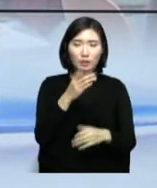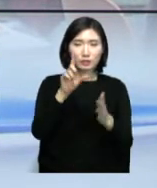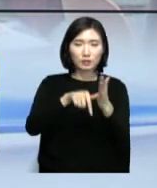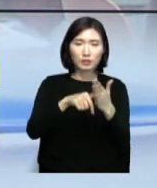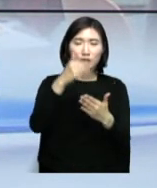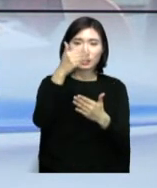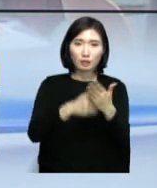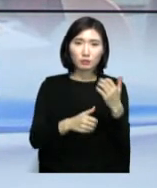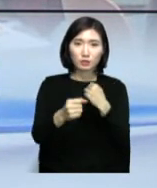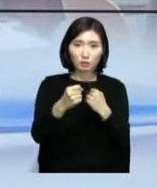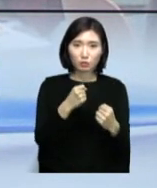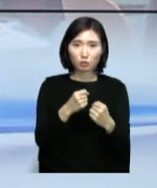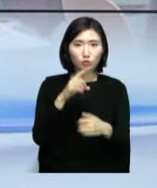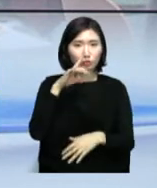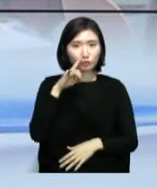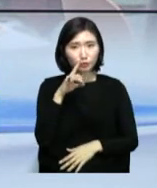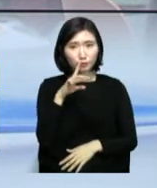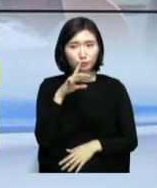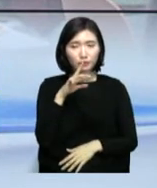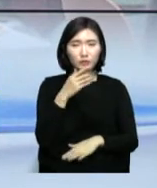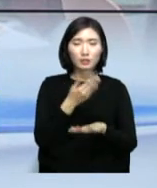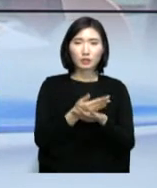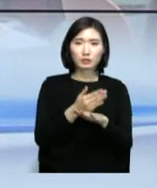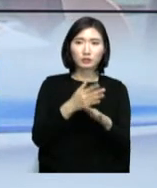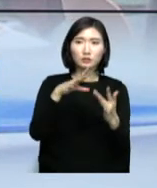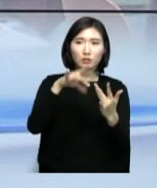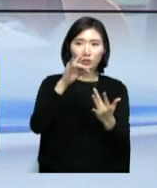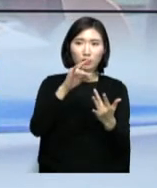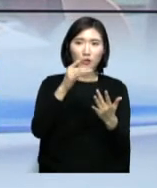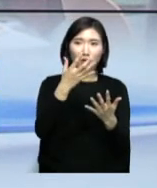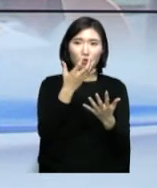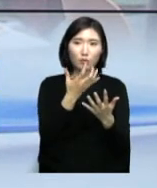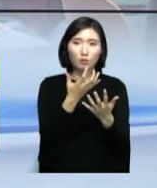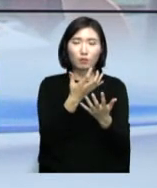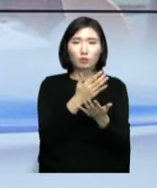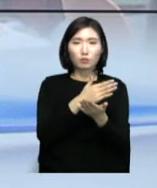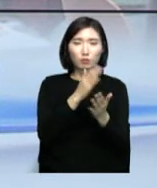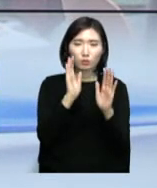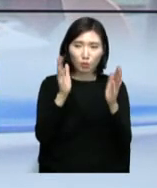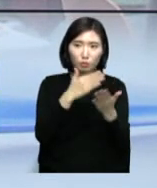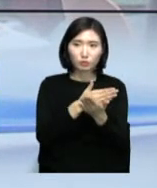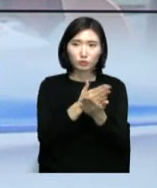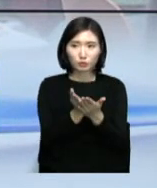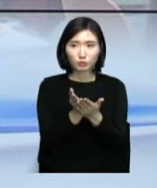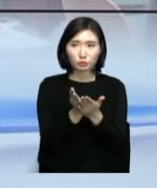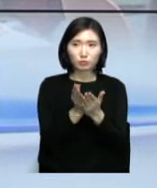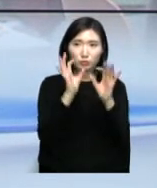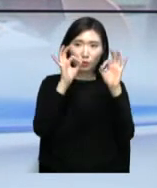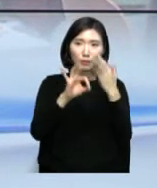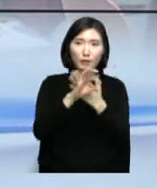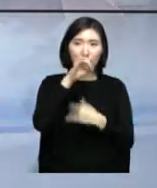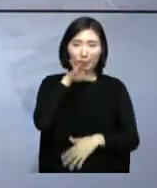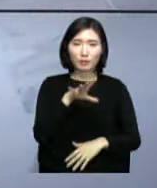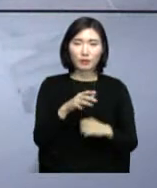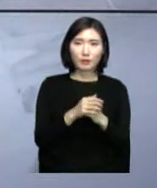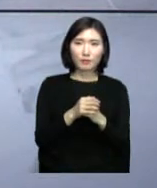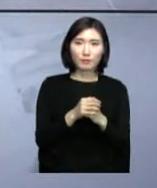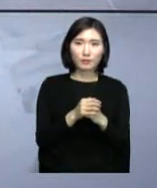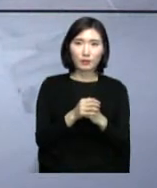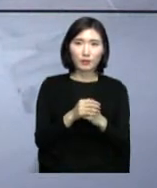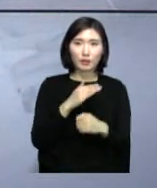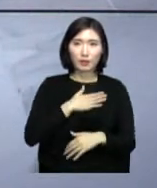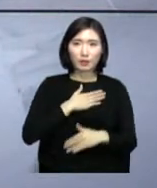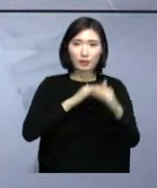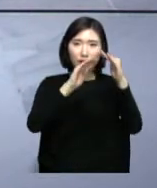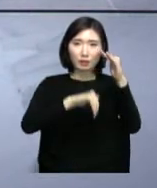남는다고 혹은 궁금하다고 다른 선택과목의 문제지를 보는 것은 절대 금지해야 합니다 당연히 알았던